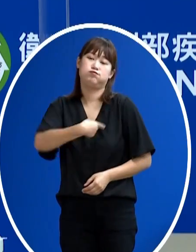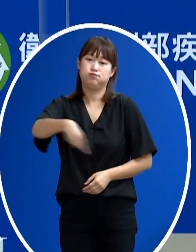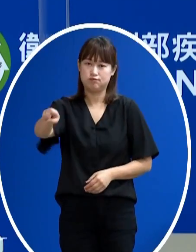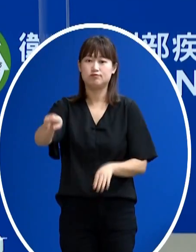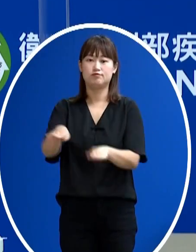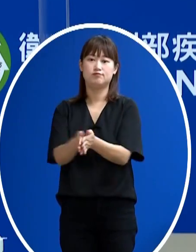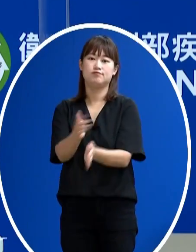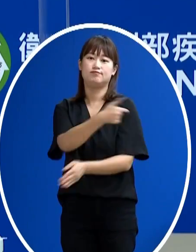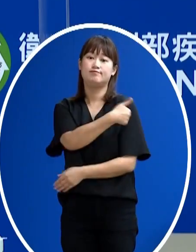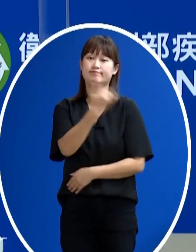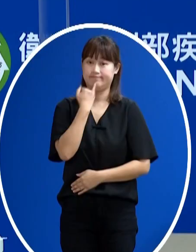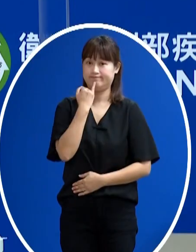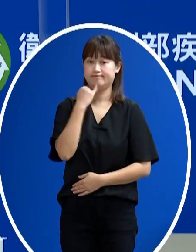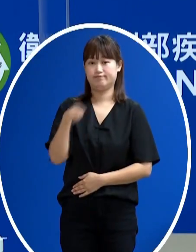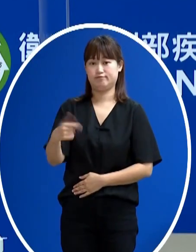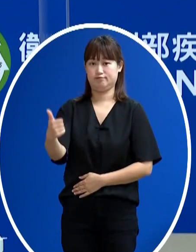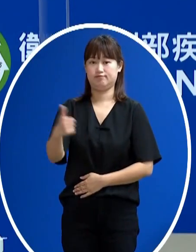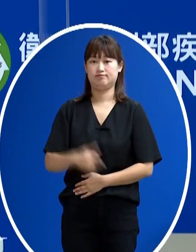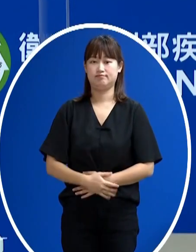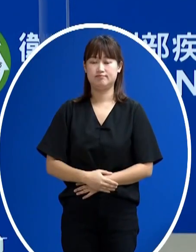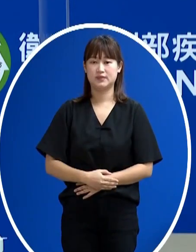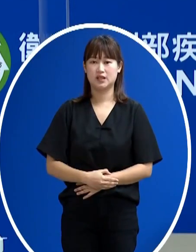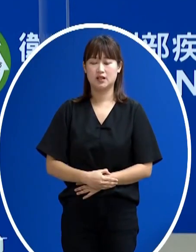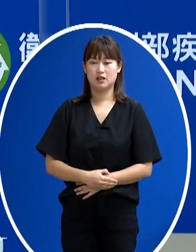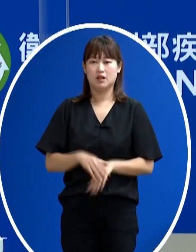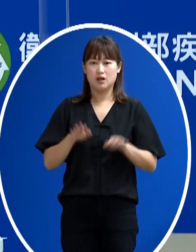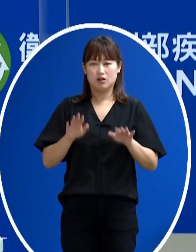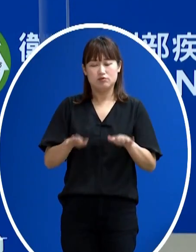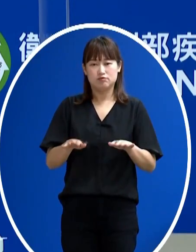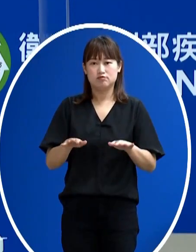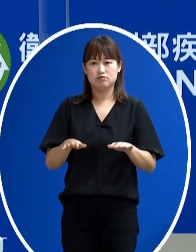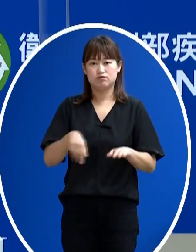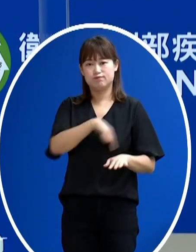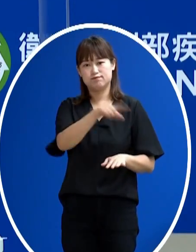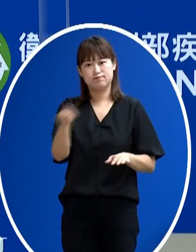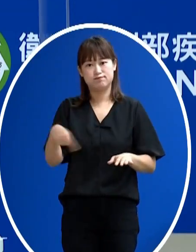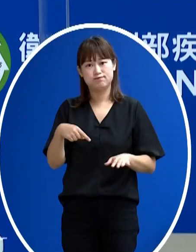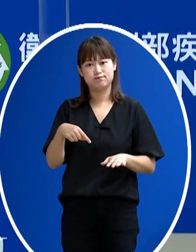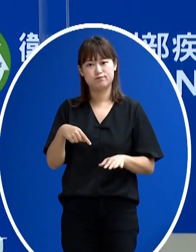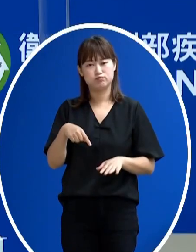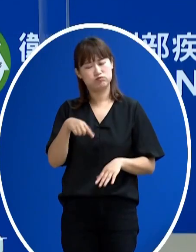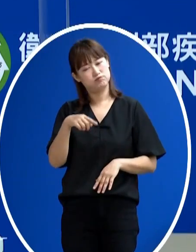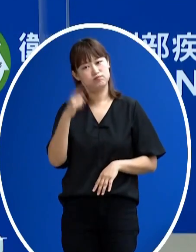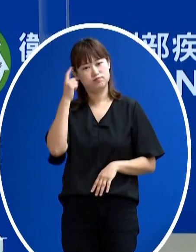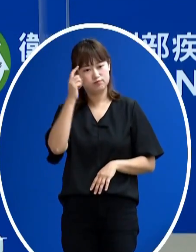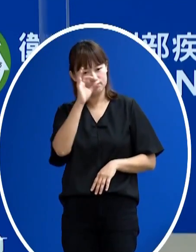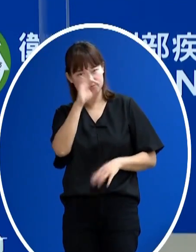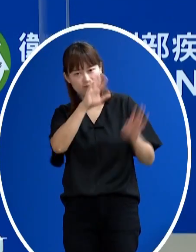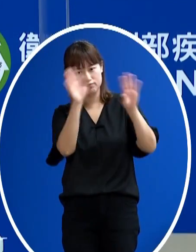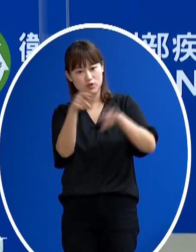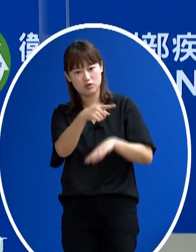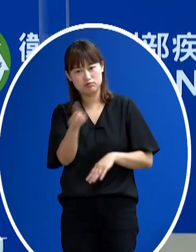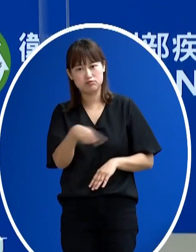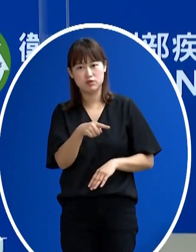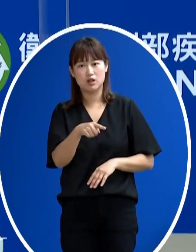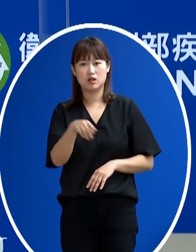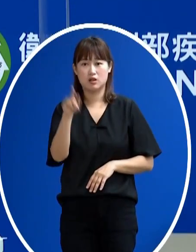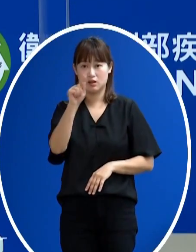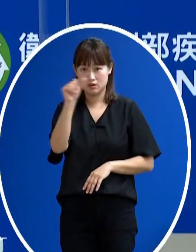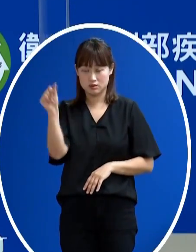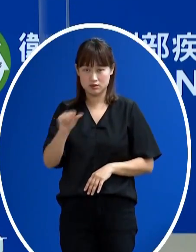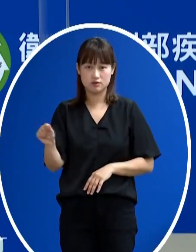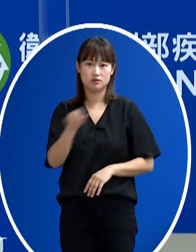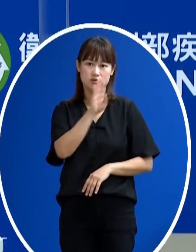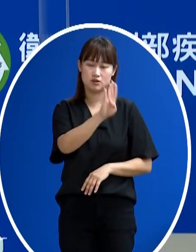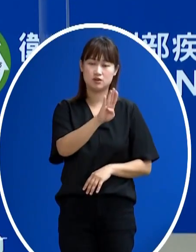那所以在目前就是我们有看到 AD 跟BNT， 因为它其实都